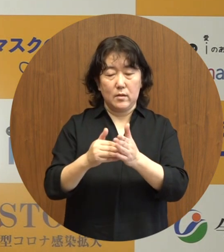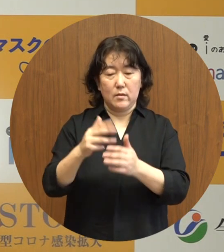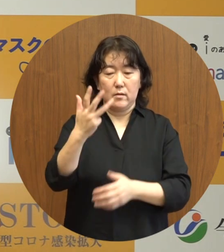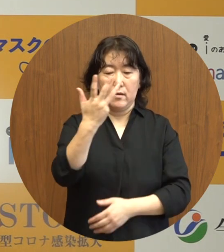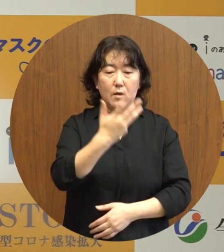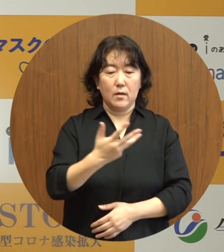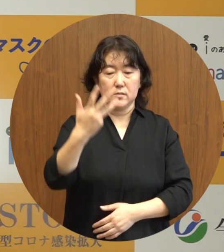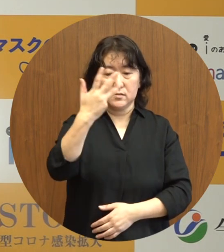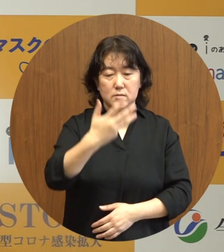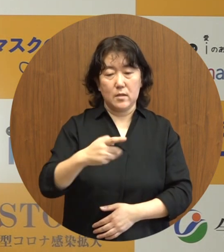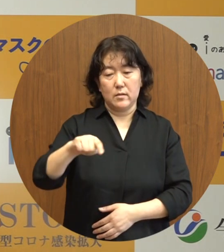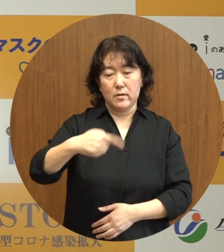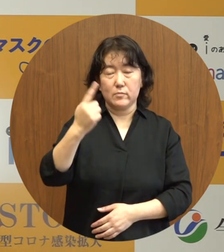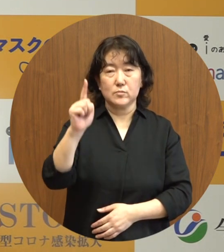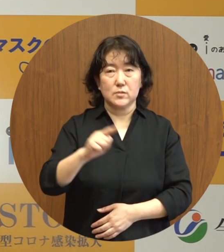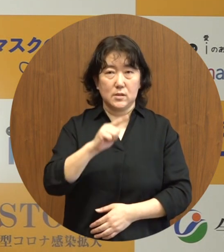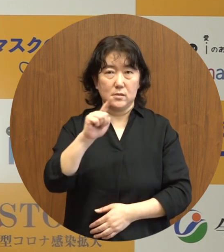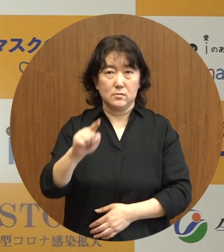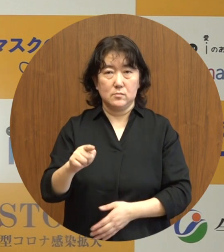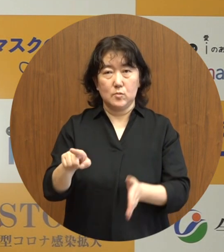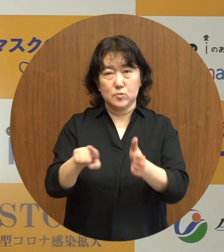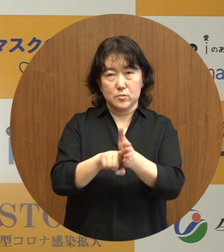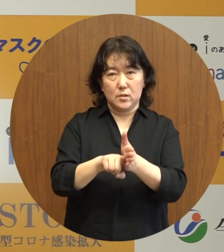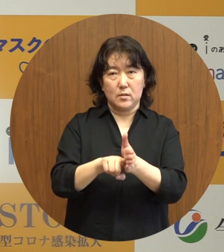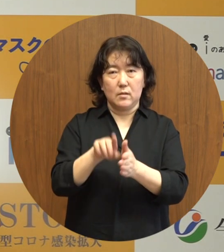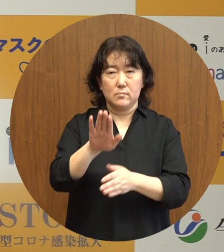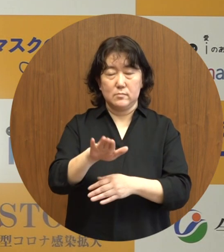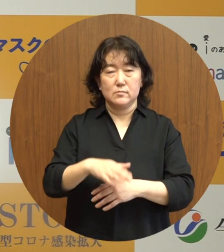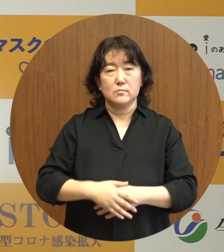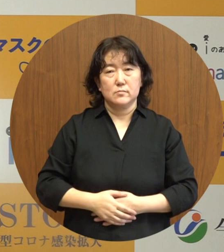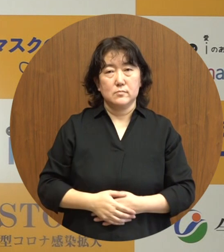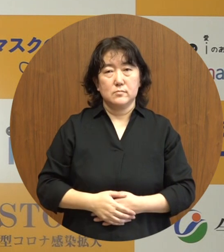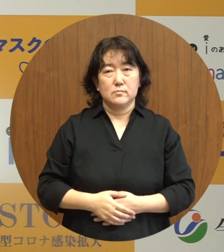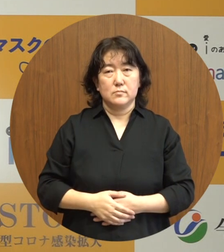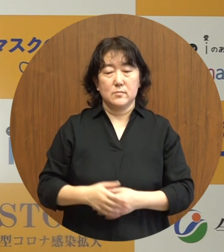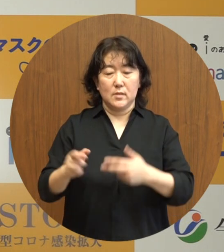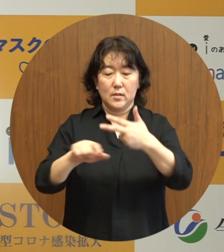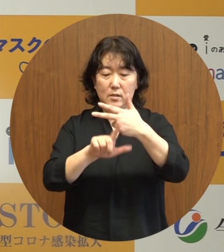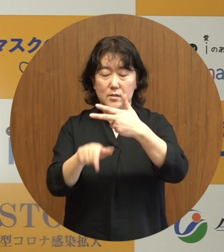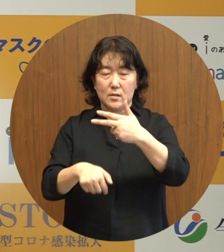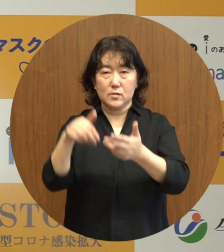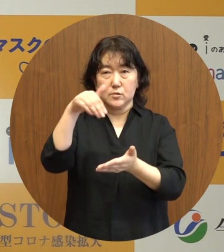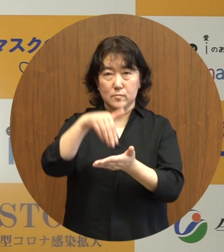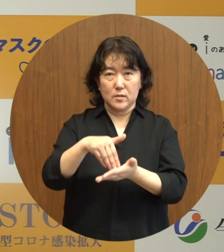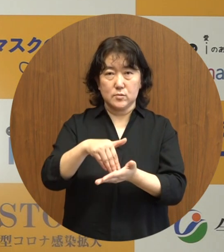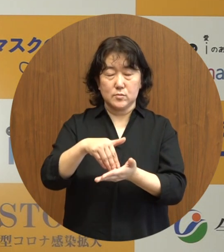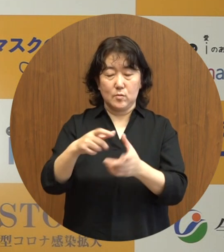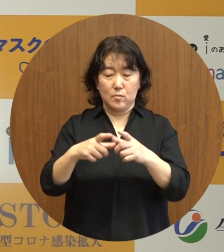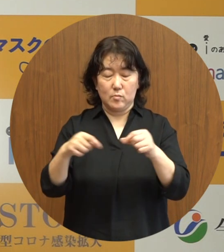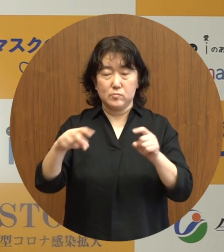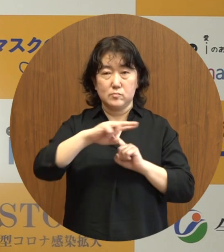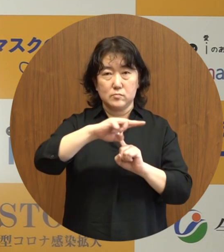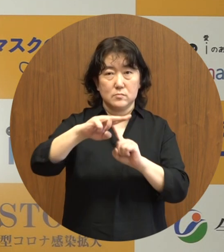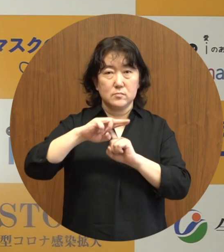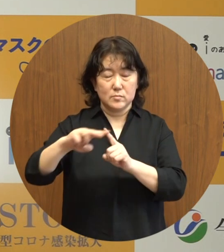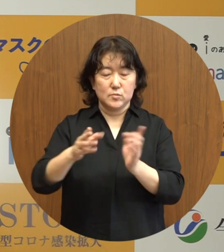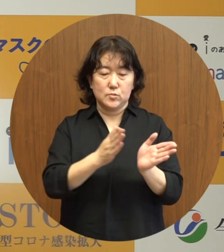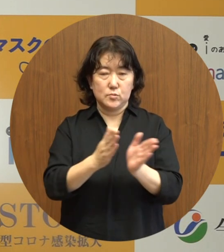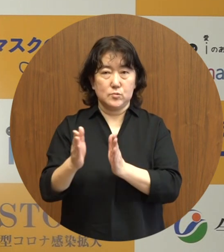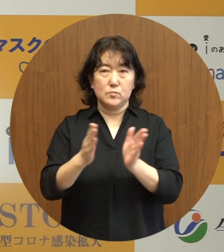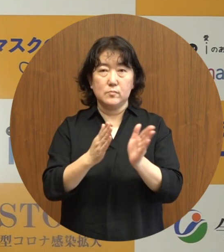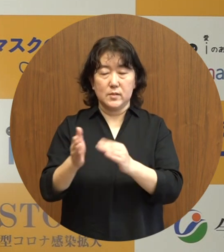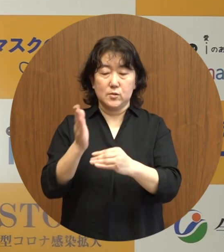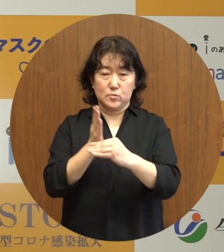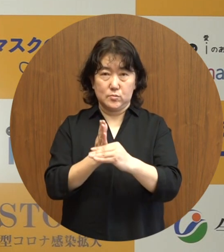を追加することとしました。現在、7月末の接種券発送に向けまして準備を